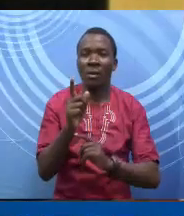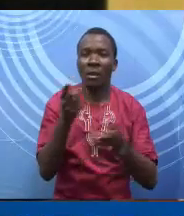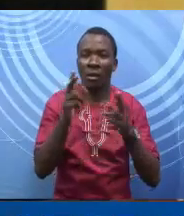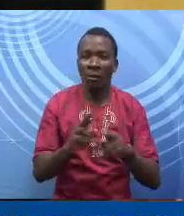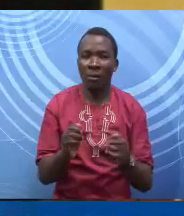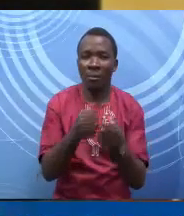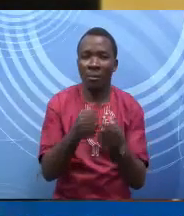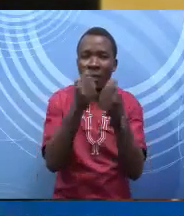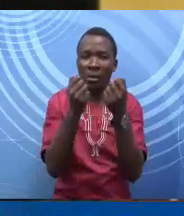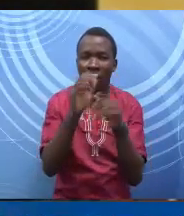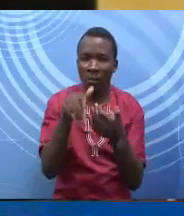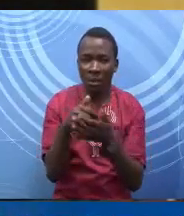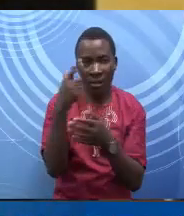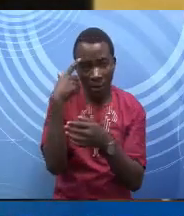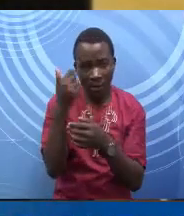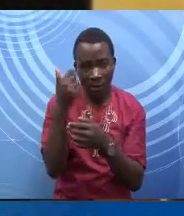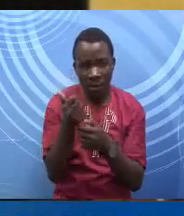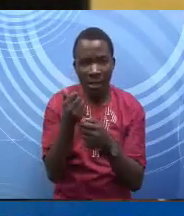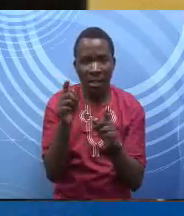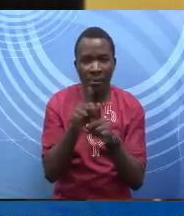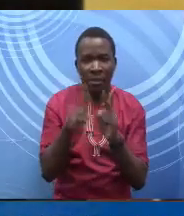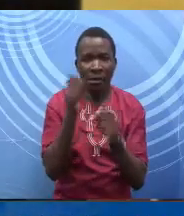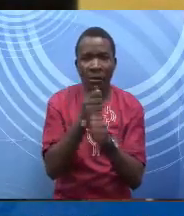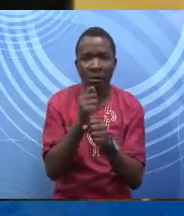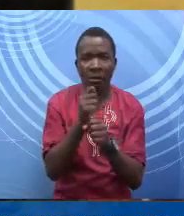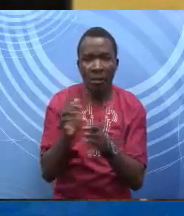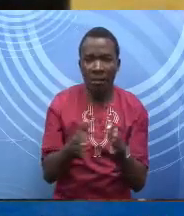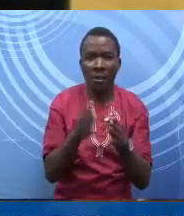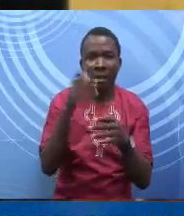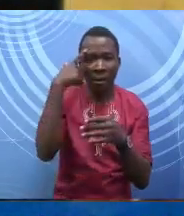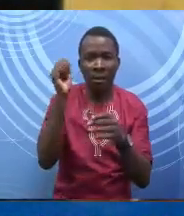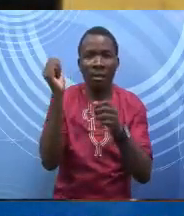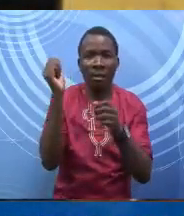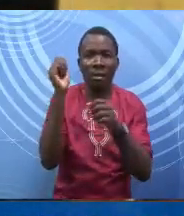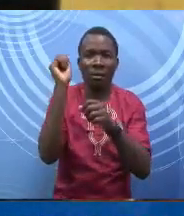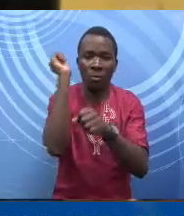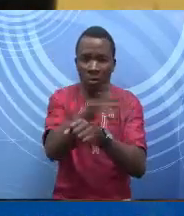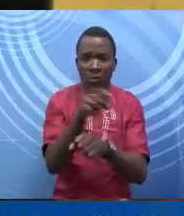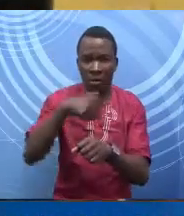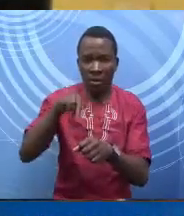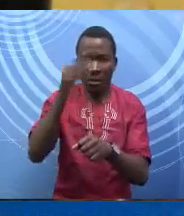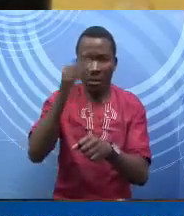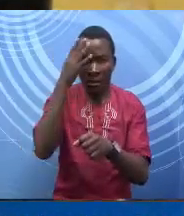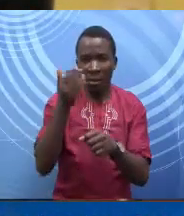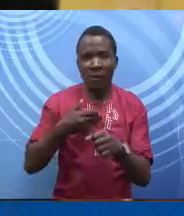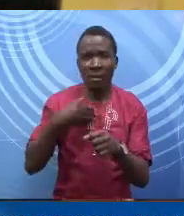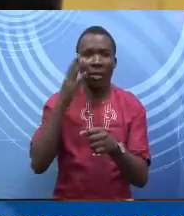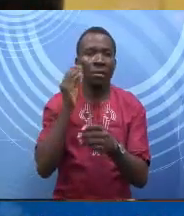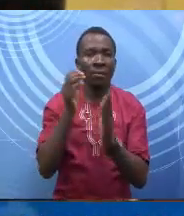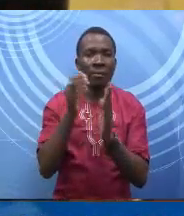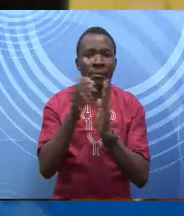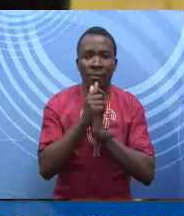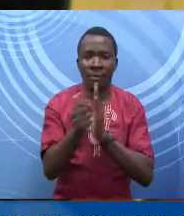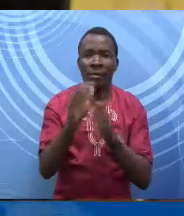impanuka twese turabizi n'abakora umuhanda bo babizi kuturusha kuko bafitemo uburambe n'ubumenyi